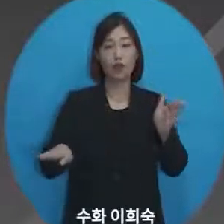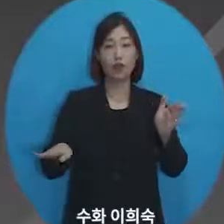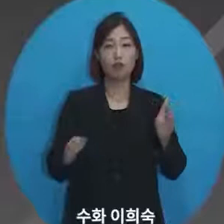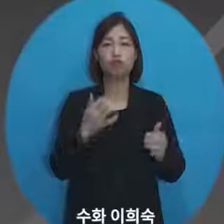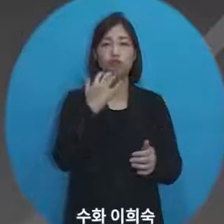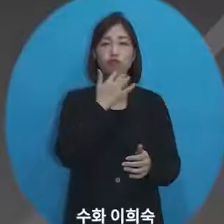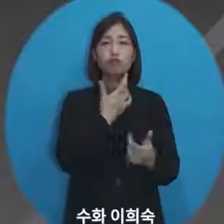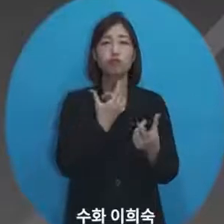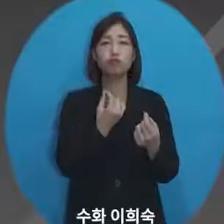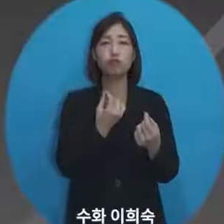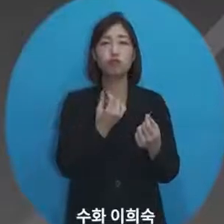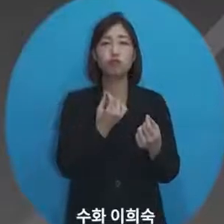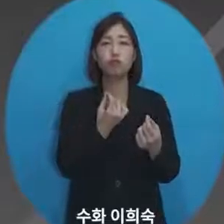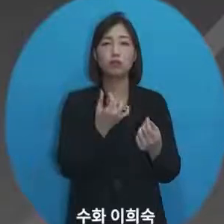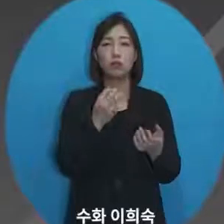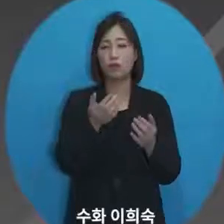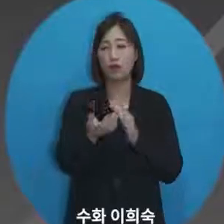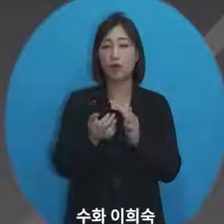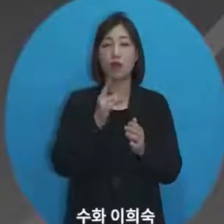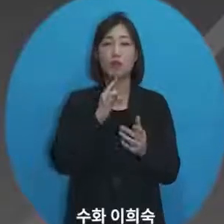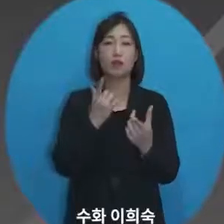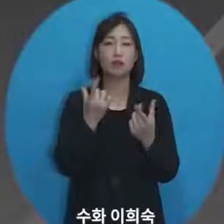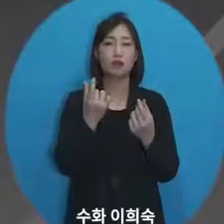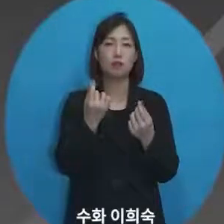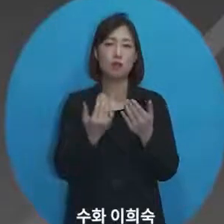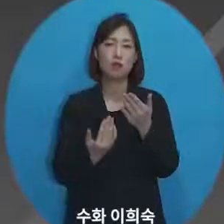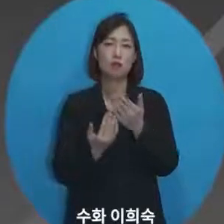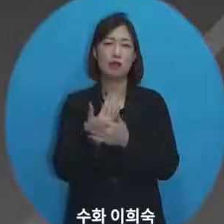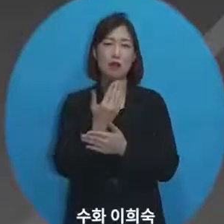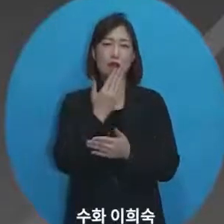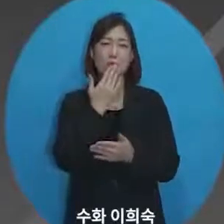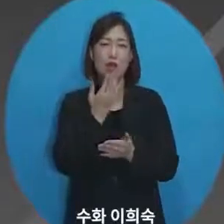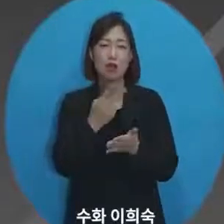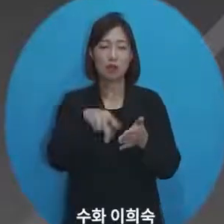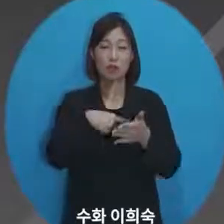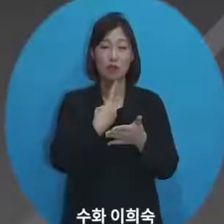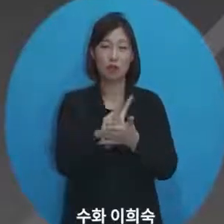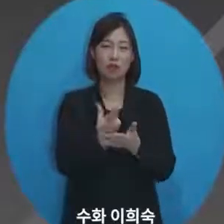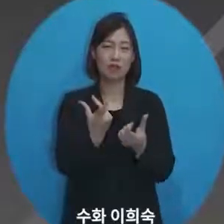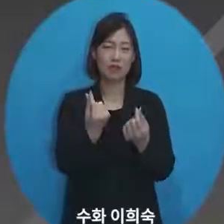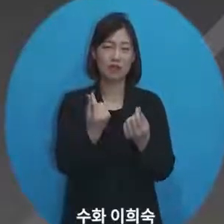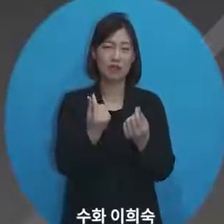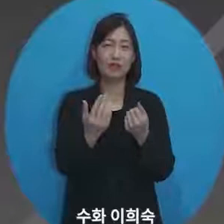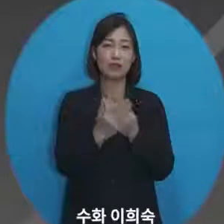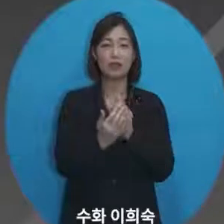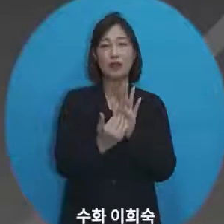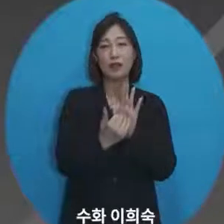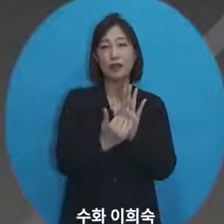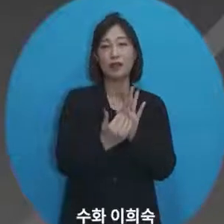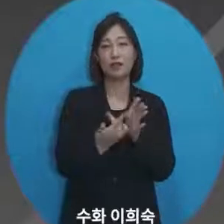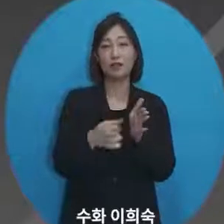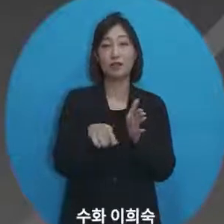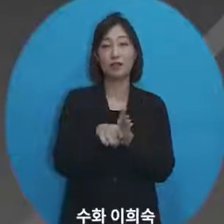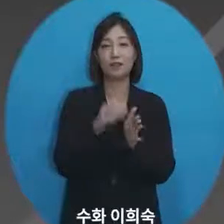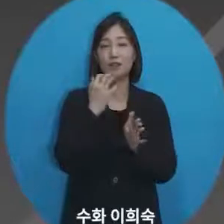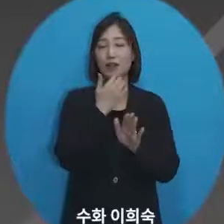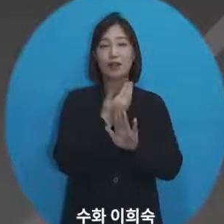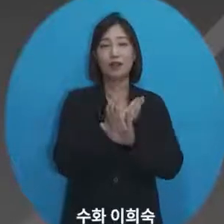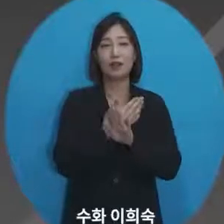때문에 기둥에는 눈높이에 해당하는 부분에 대해서 색상을 다르게 하고 있는 것을 보실 수가 있으시고요.